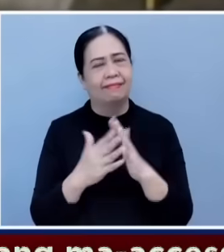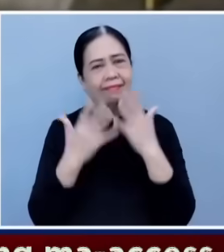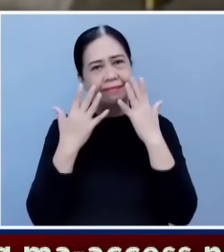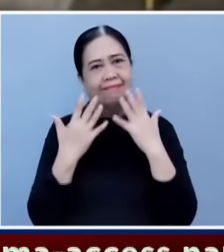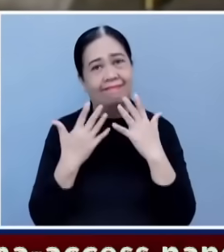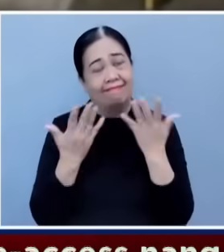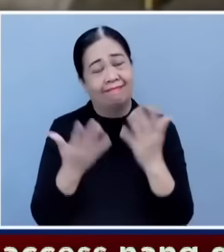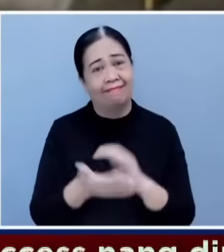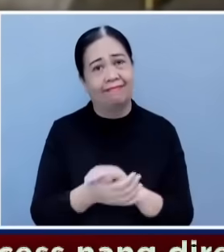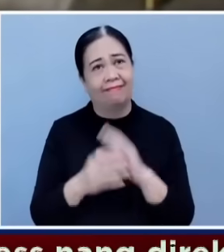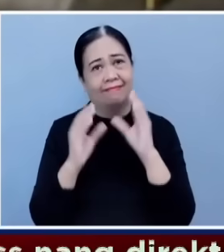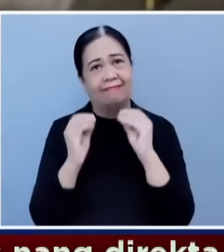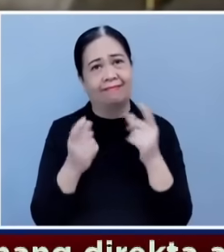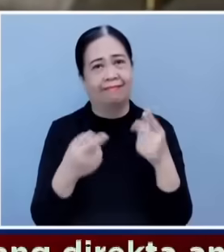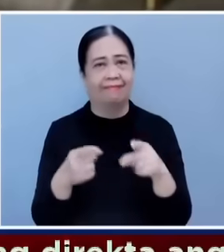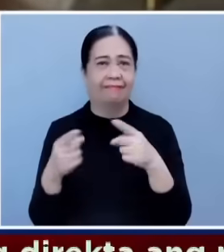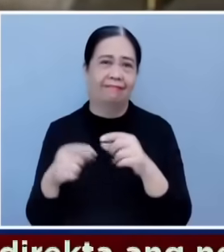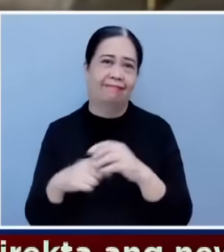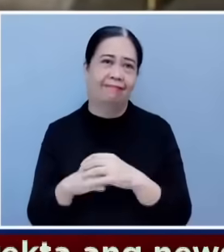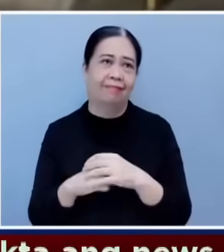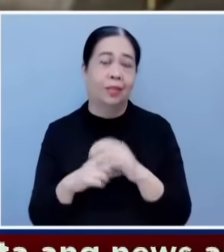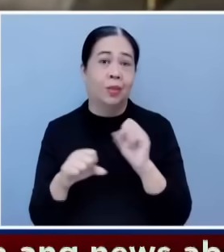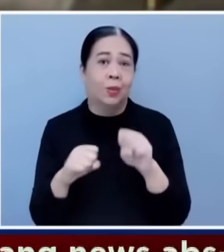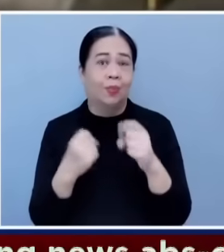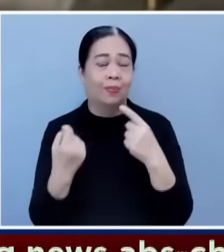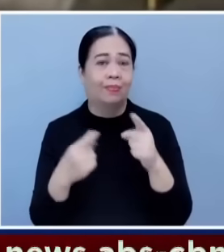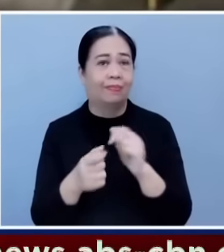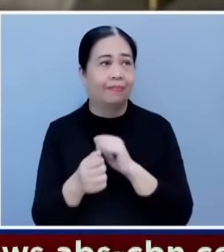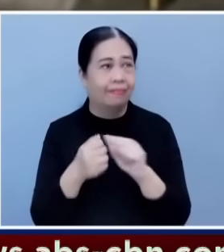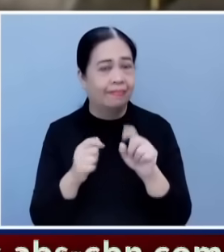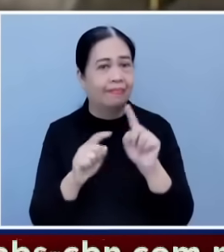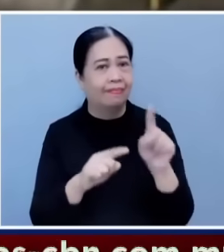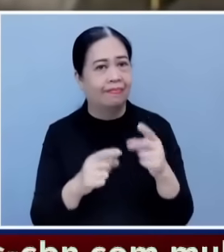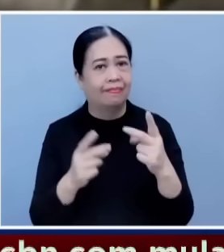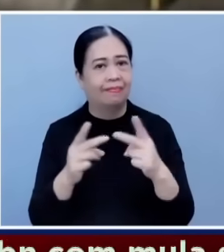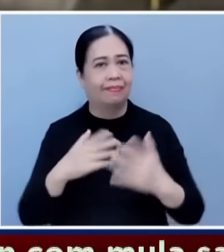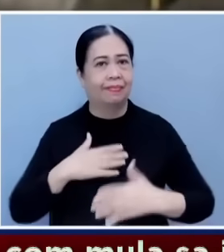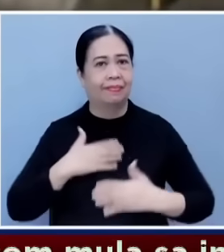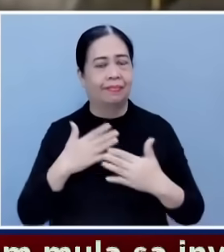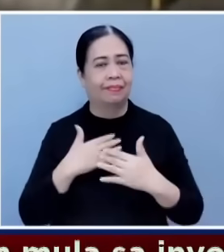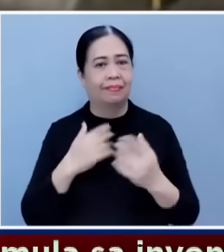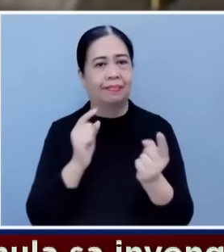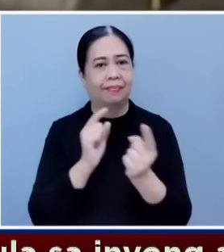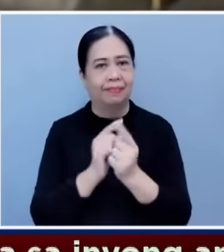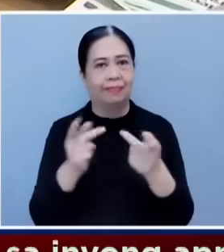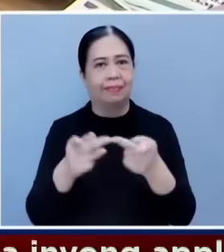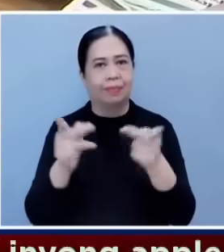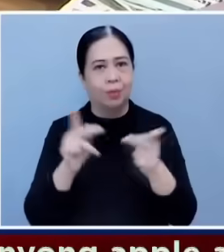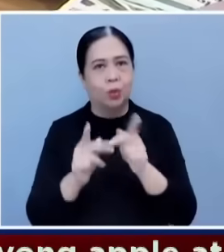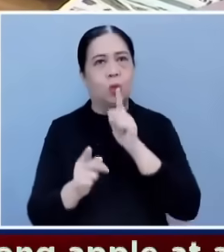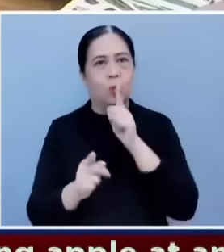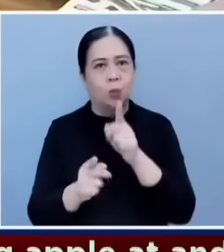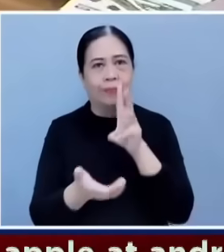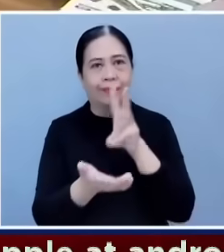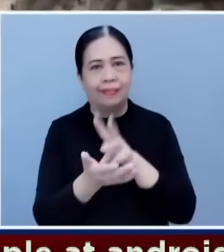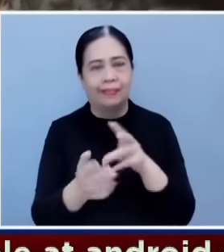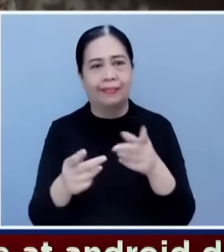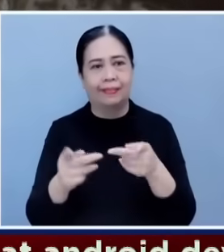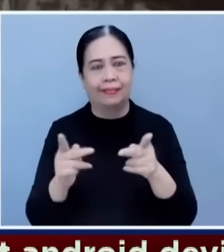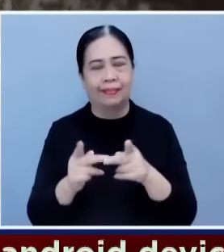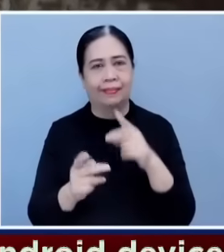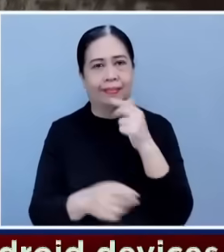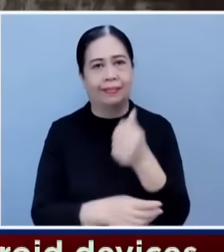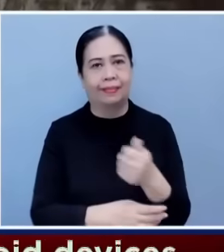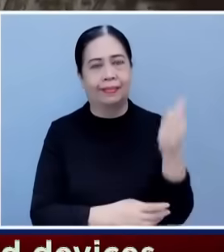ba, mga nangyayari. So yun, napadaan ako, I'm so happy, nakita ko yung lugar talaga nila. Ayon sa pamunuan